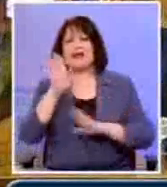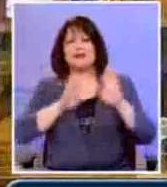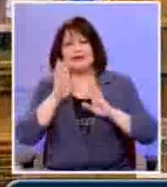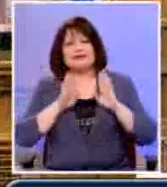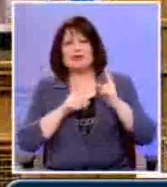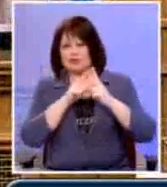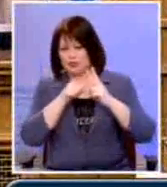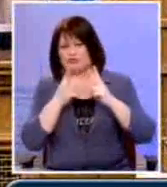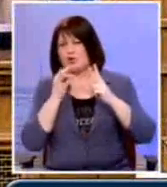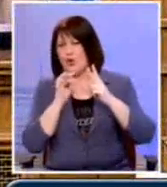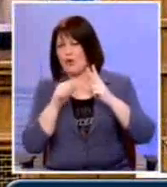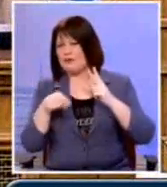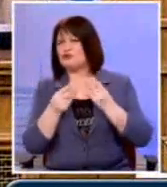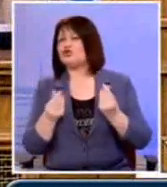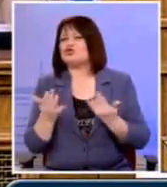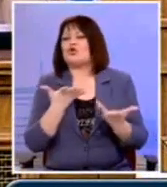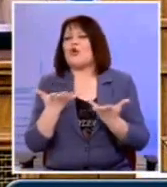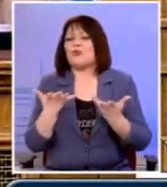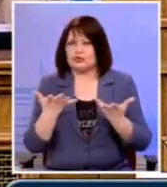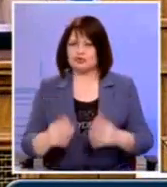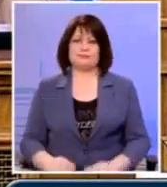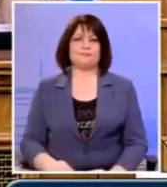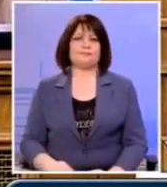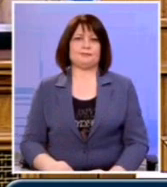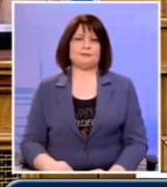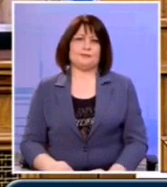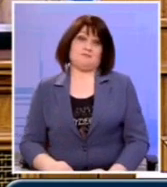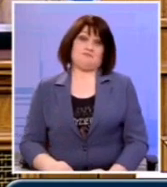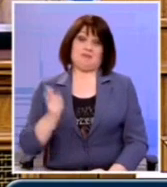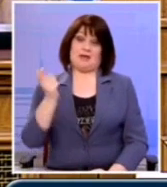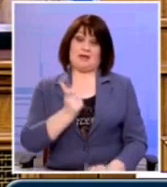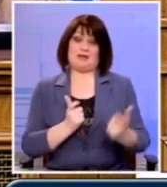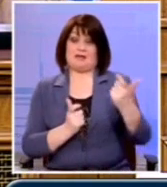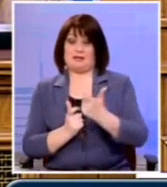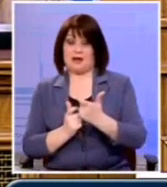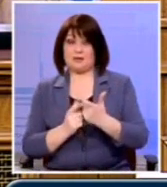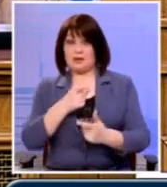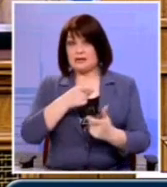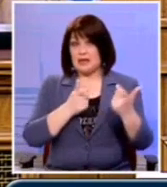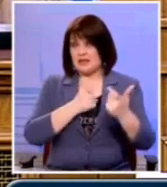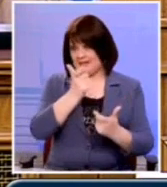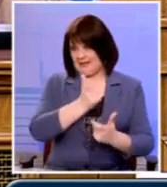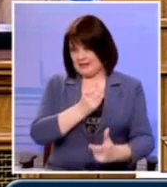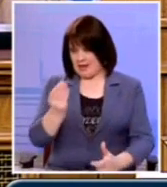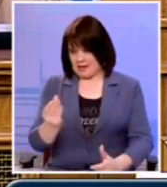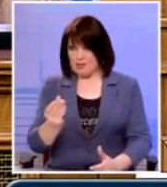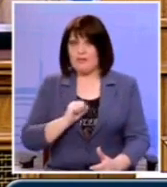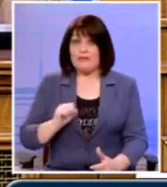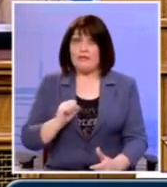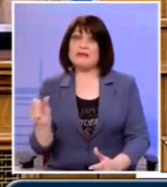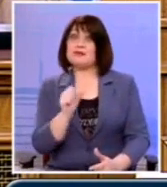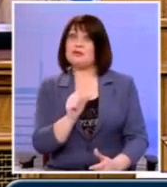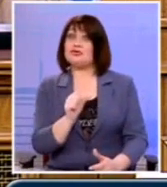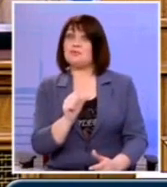Διτός. Πρώτον, δεν είναι πάρα πολύ ωραίος δανειστής να μην φοβάσαι ότι ο δανειζόμενος δεν θα επιστρέψει ποτέ πίσω. Δανείζεις,